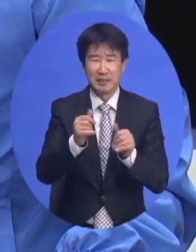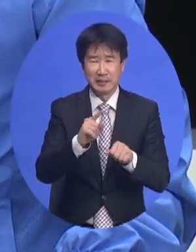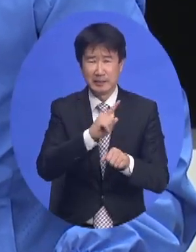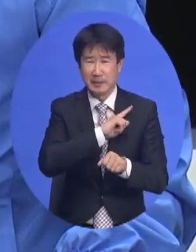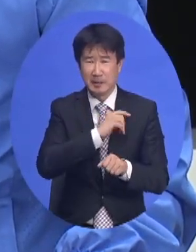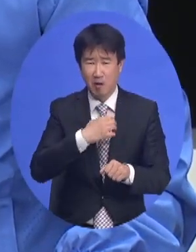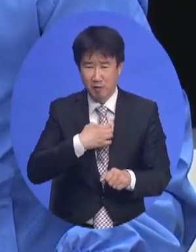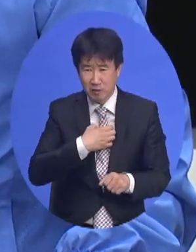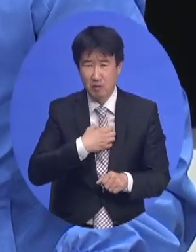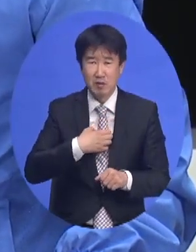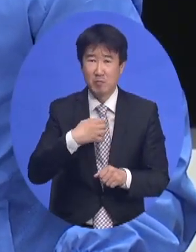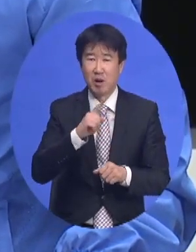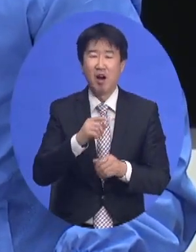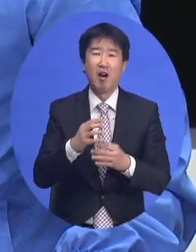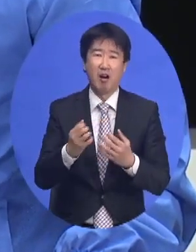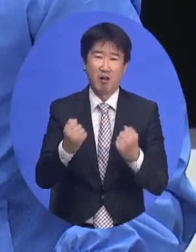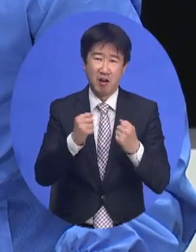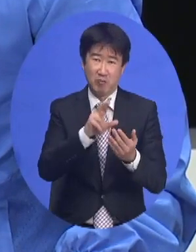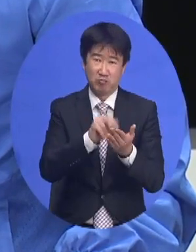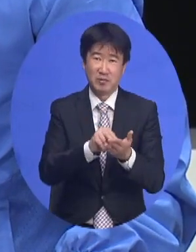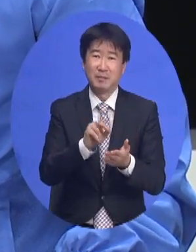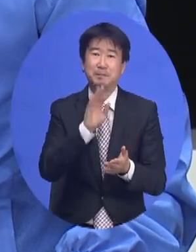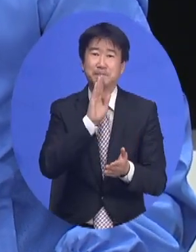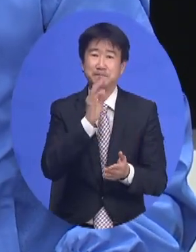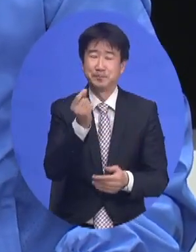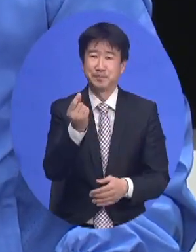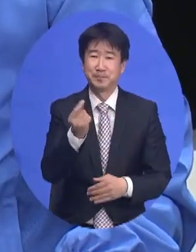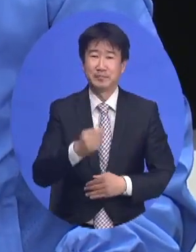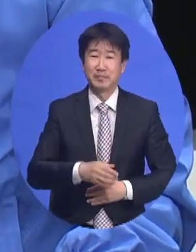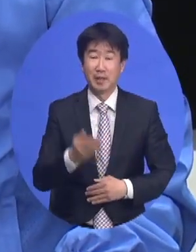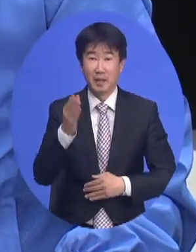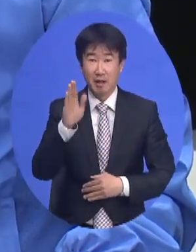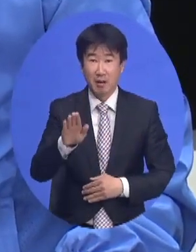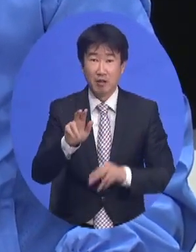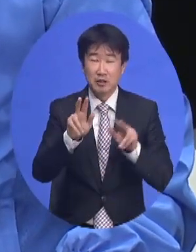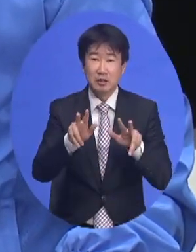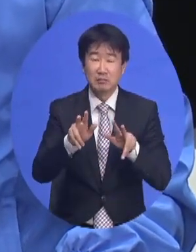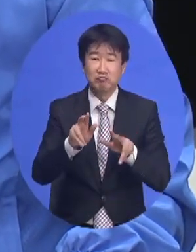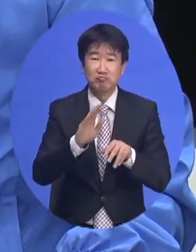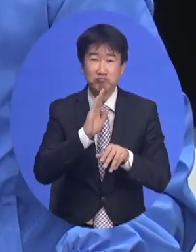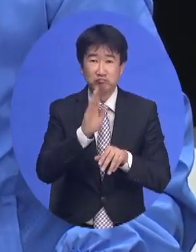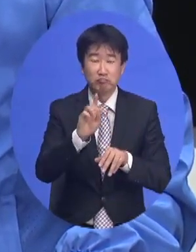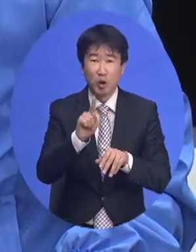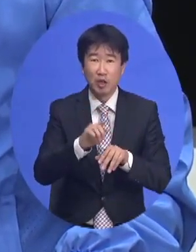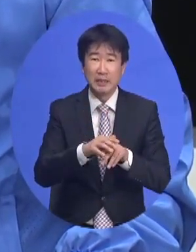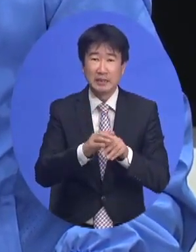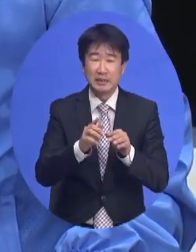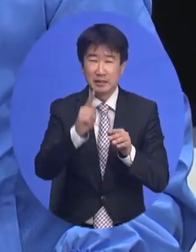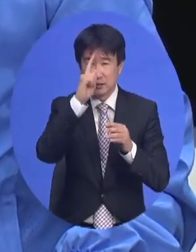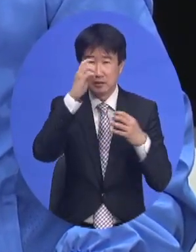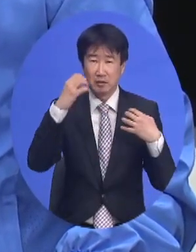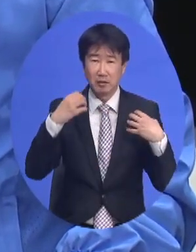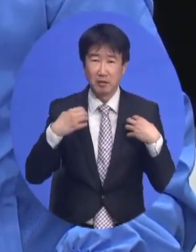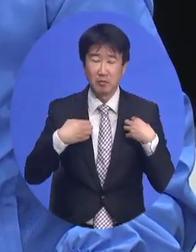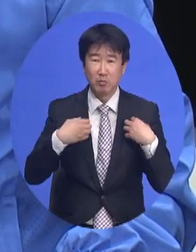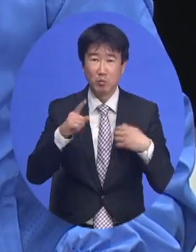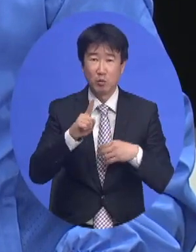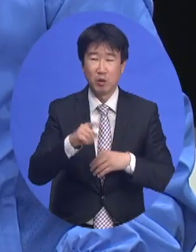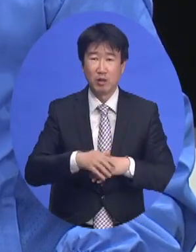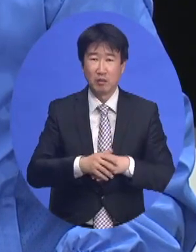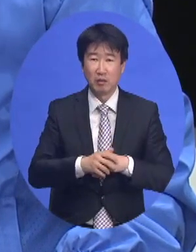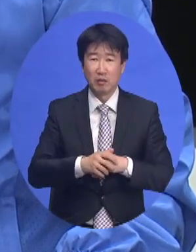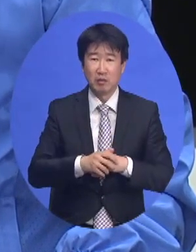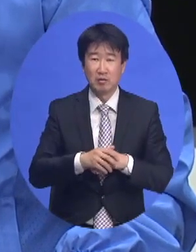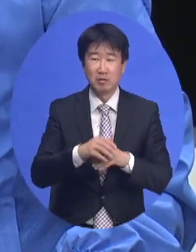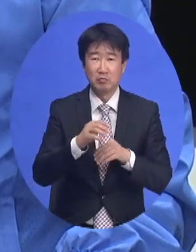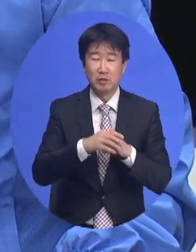것은 건강 문제 맞습니다. 그런데 지금도 사실 시에서 뭐 그